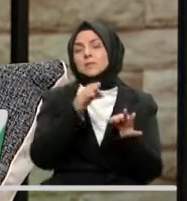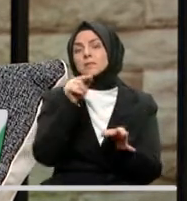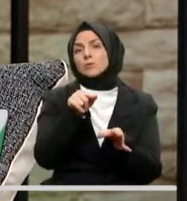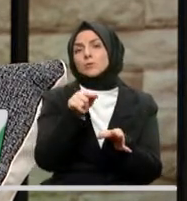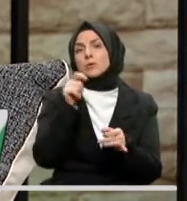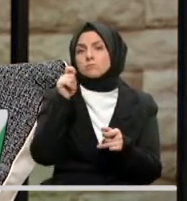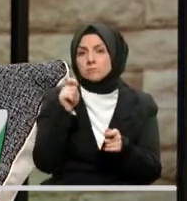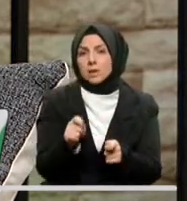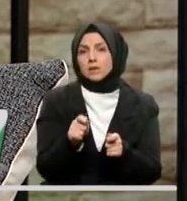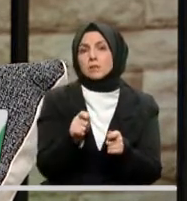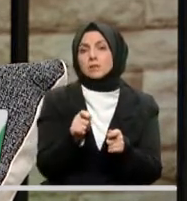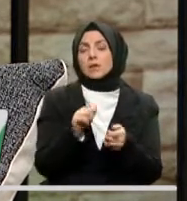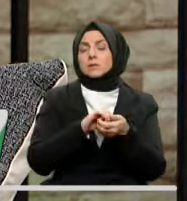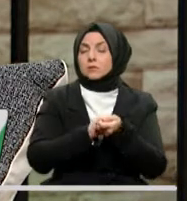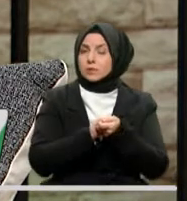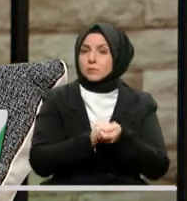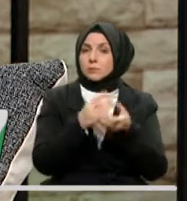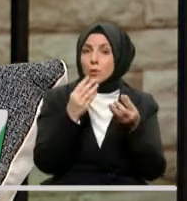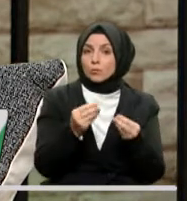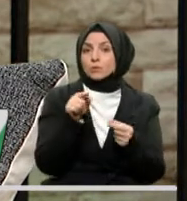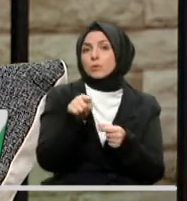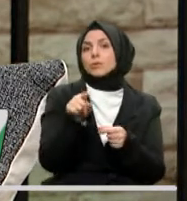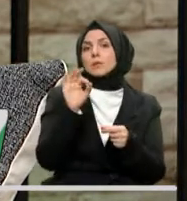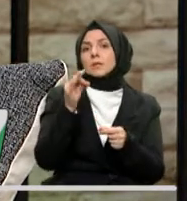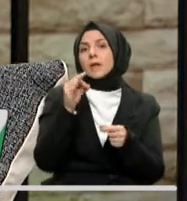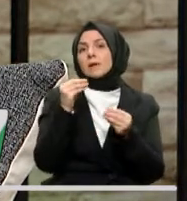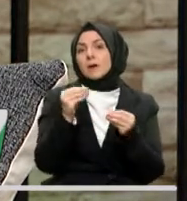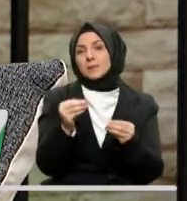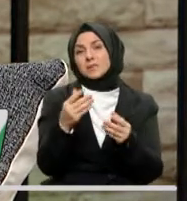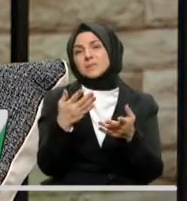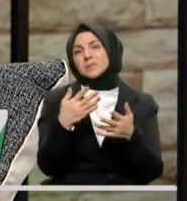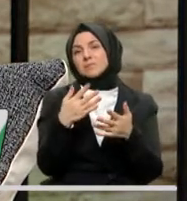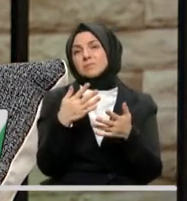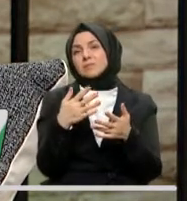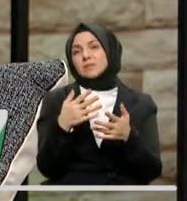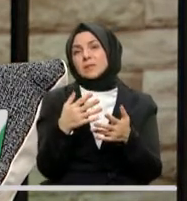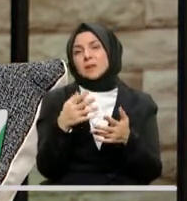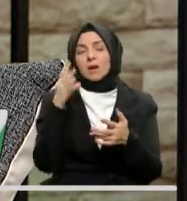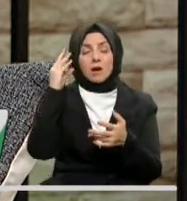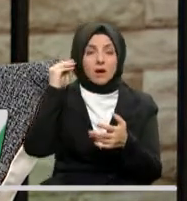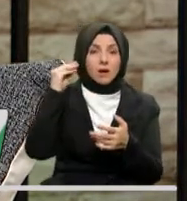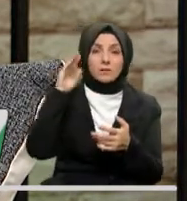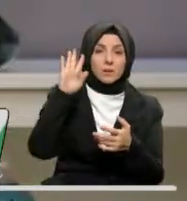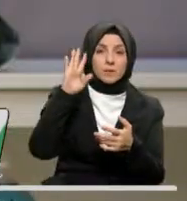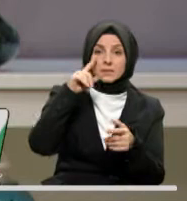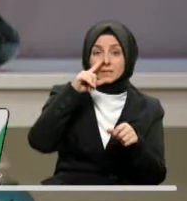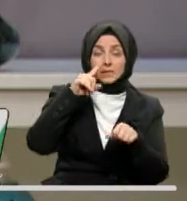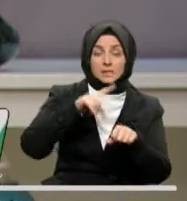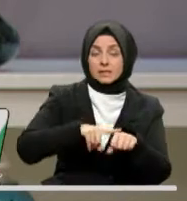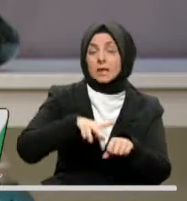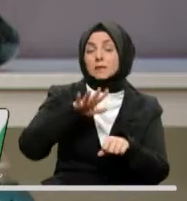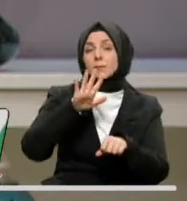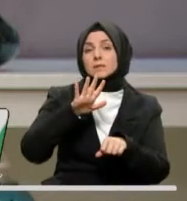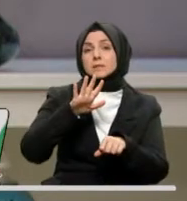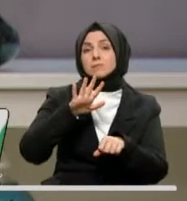gerçekten samimi duygularla yaklaşması ona değer vermesini yadırgar kendinden bir şekilde uzaklaştır altında bir şey arayabilir